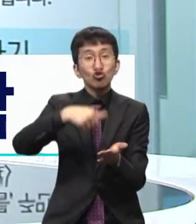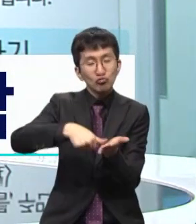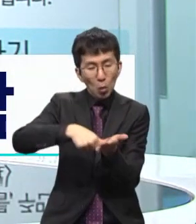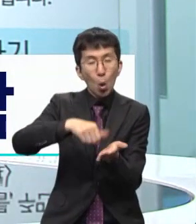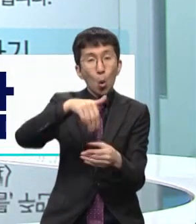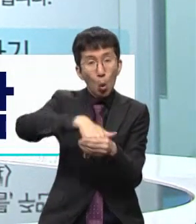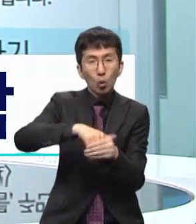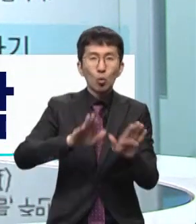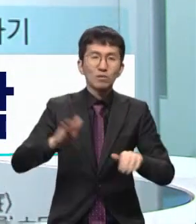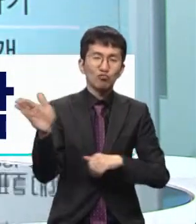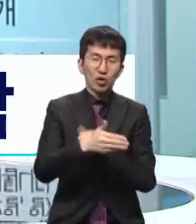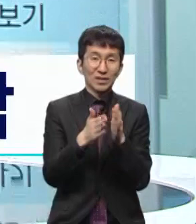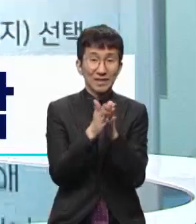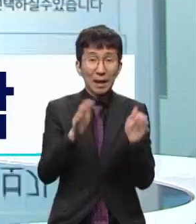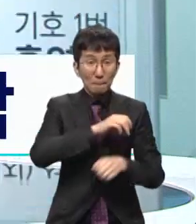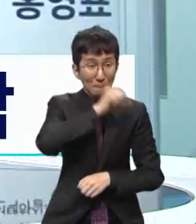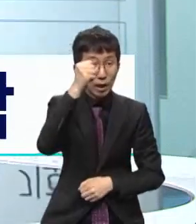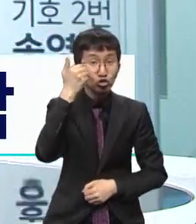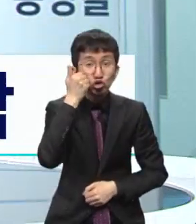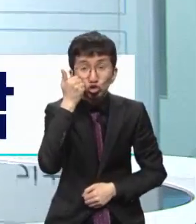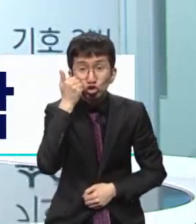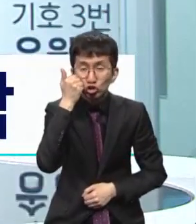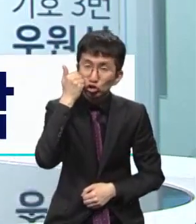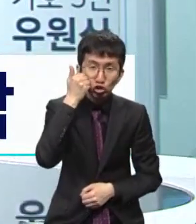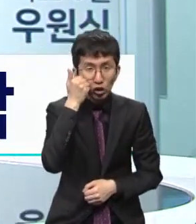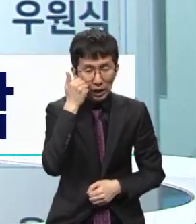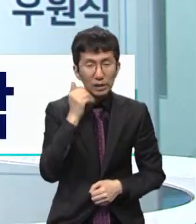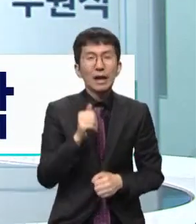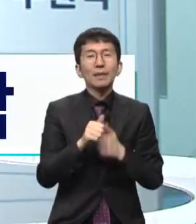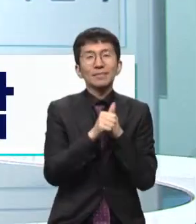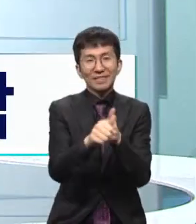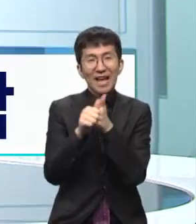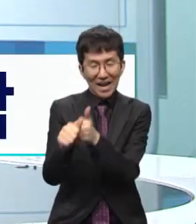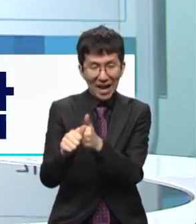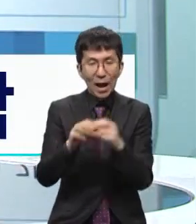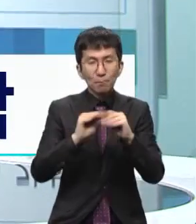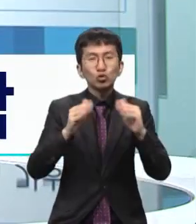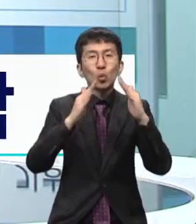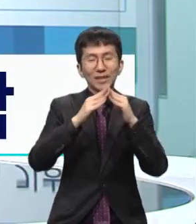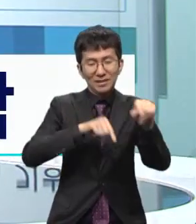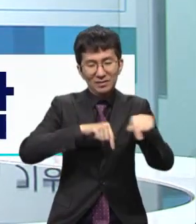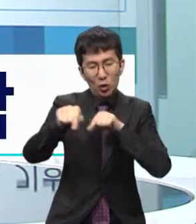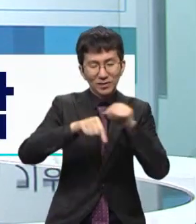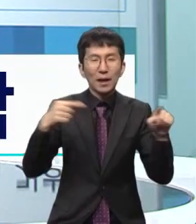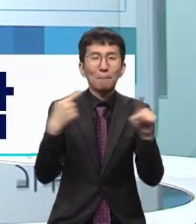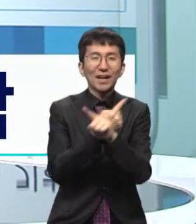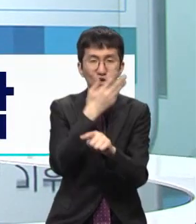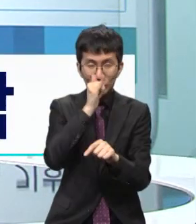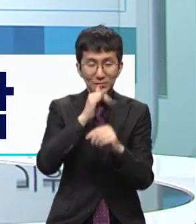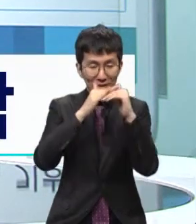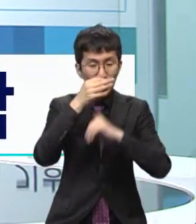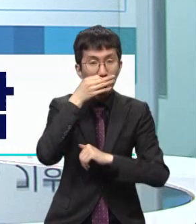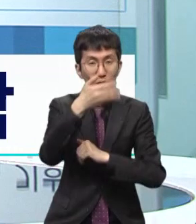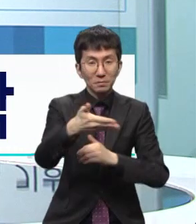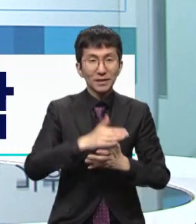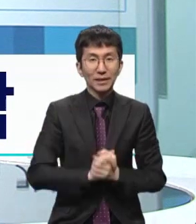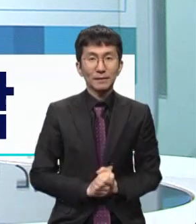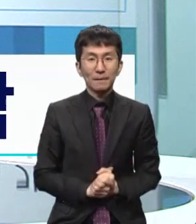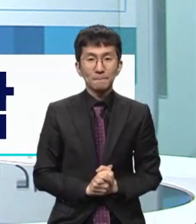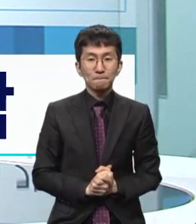당선 되느냐에 따라서 집권여당의 부동산 정책 방향이 달라질 가능성도 있습니다 강민호 기자가